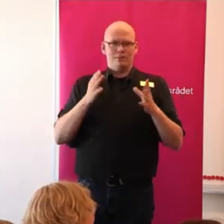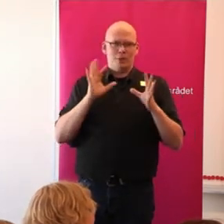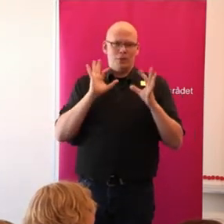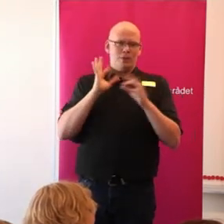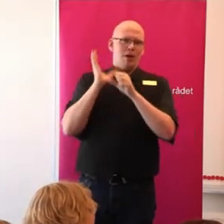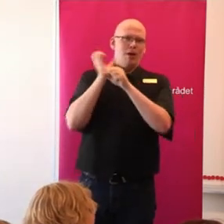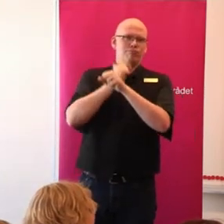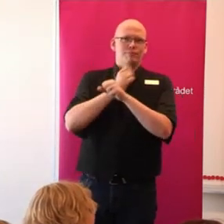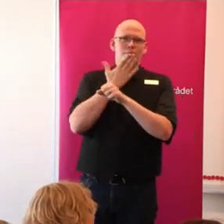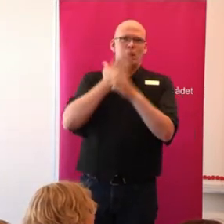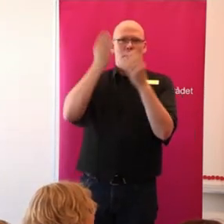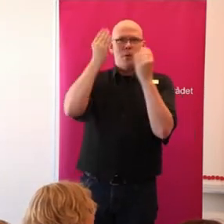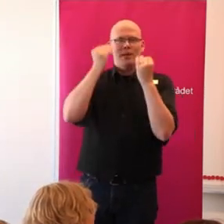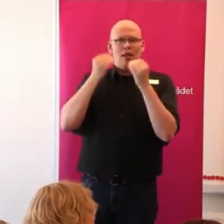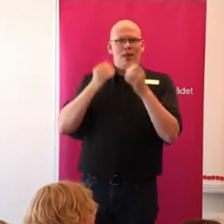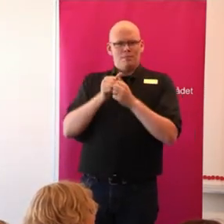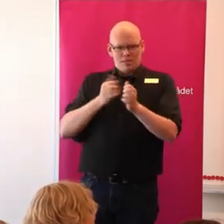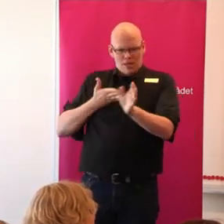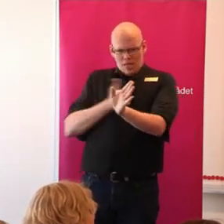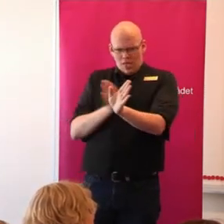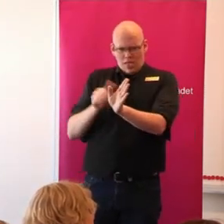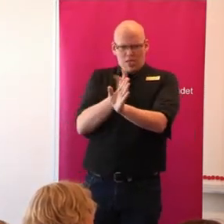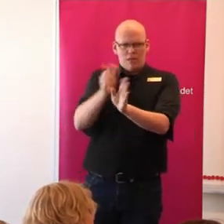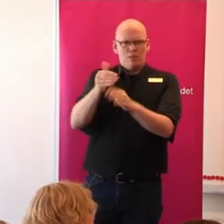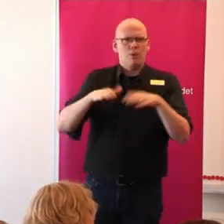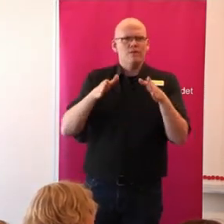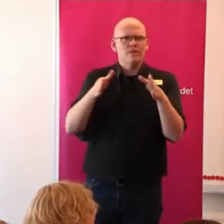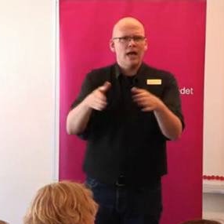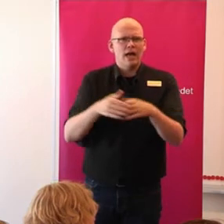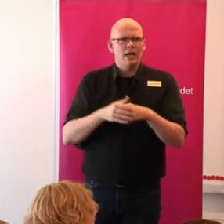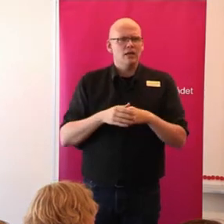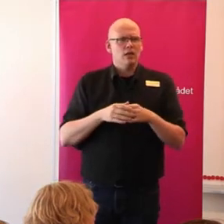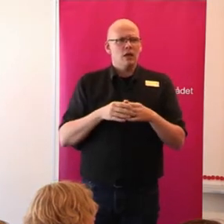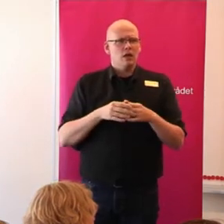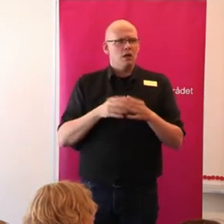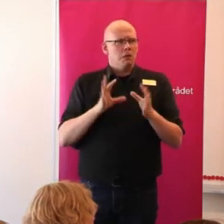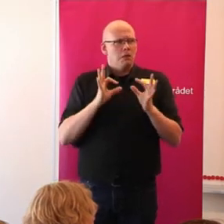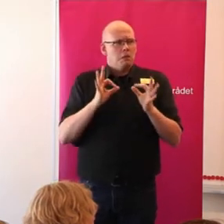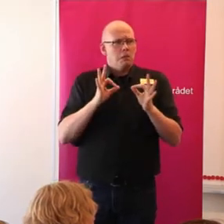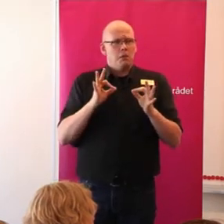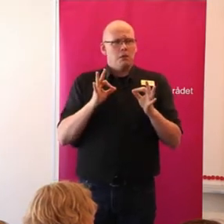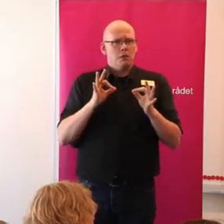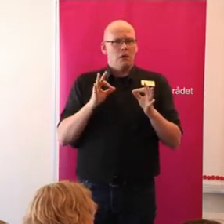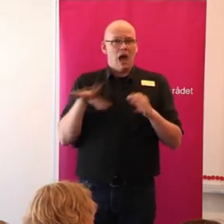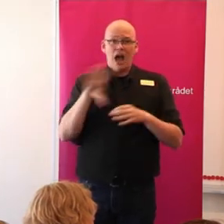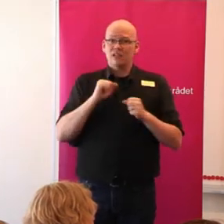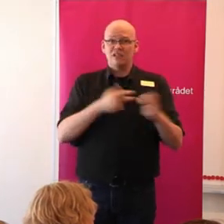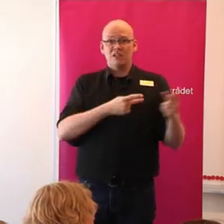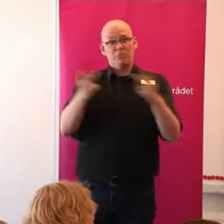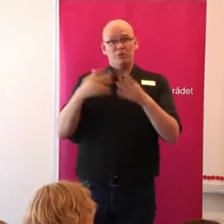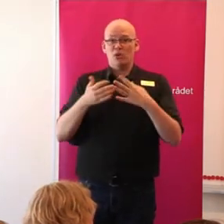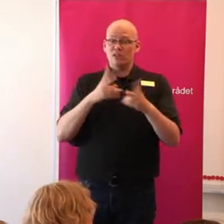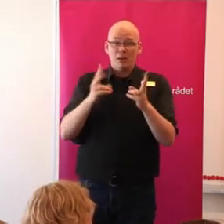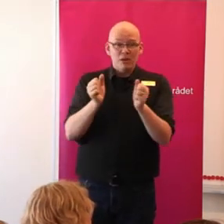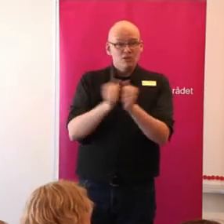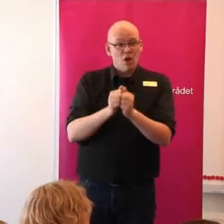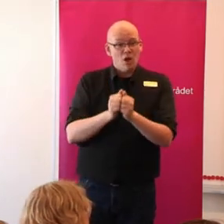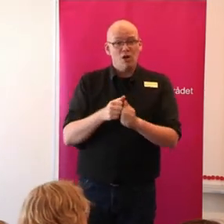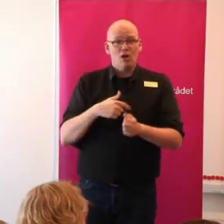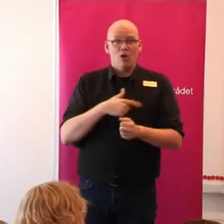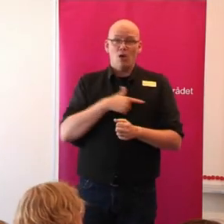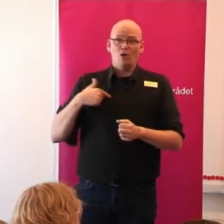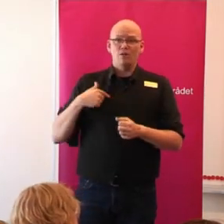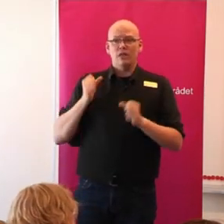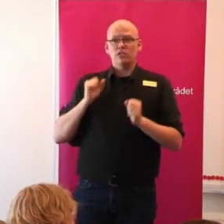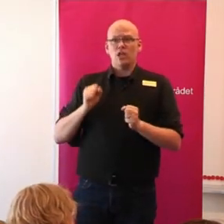bildningsvägen. Pratar vi för lite om det? Är det för likriktat att alla ska göra samma sak? Nu ska vi ut, och så lite som vi blev allergiska mot innan